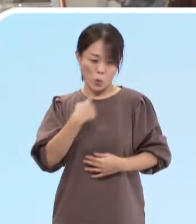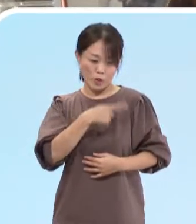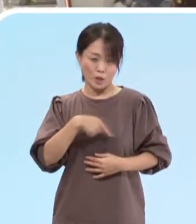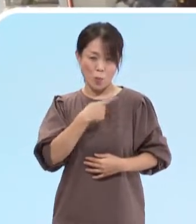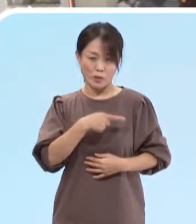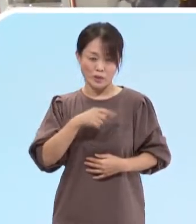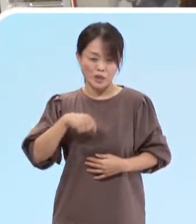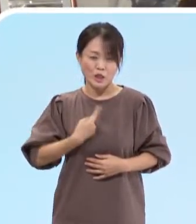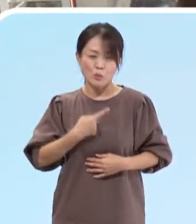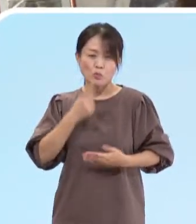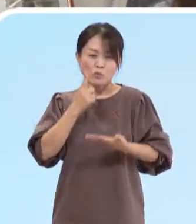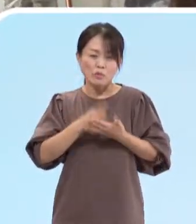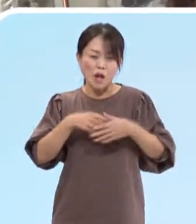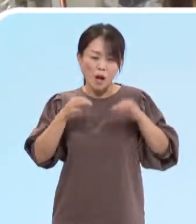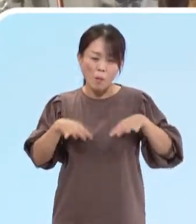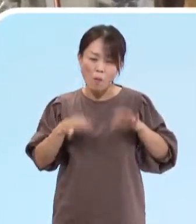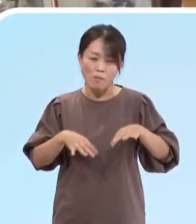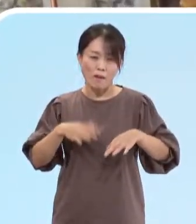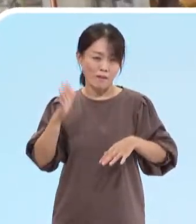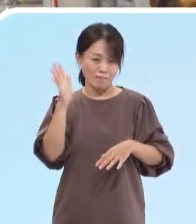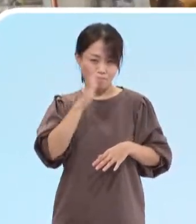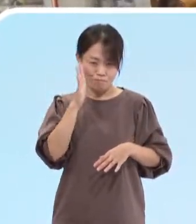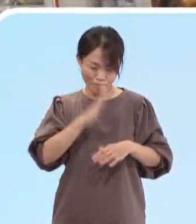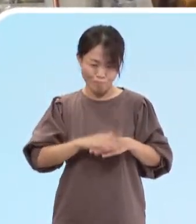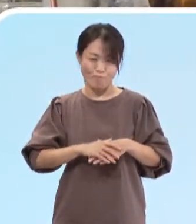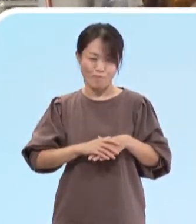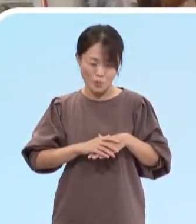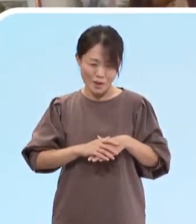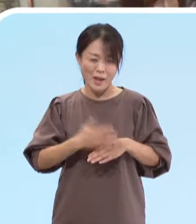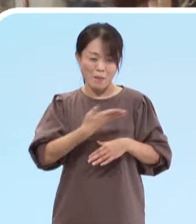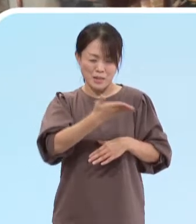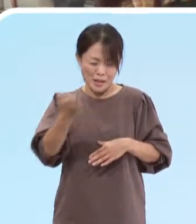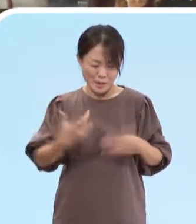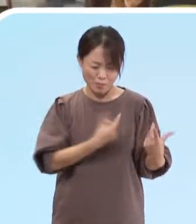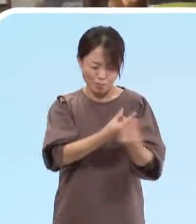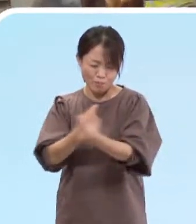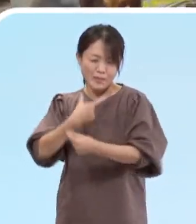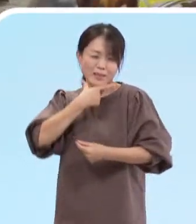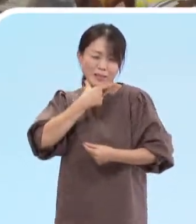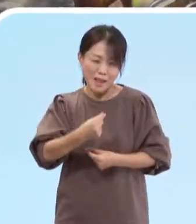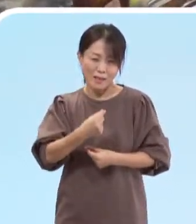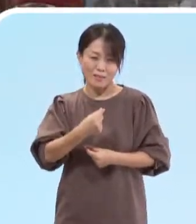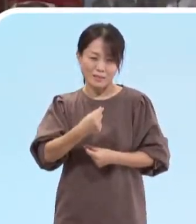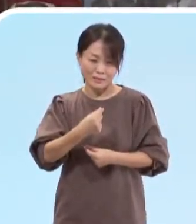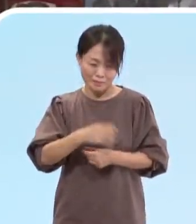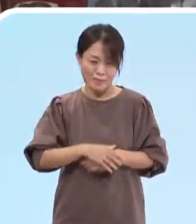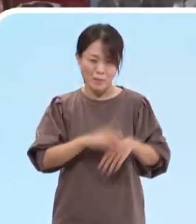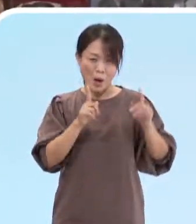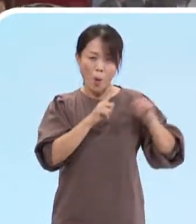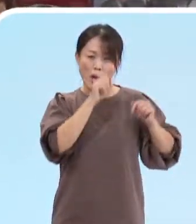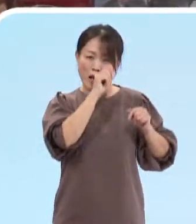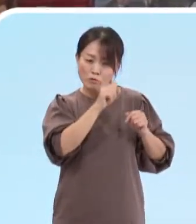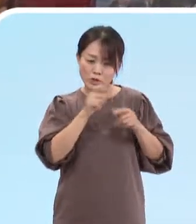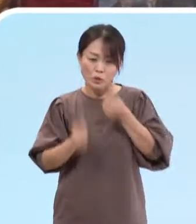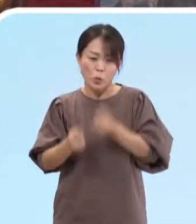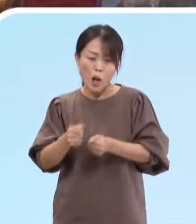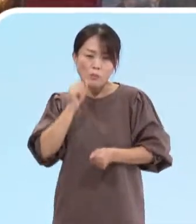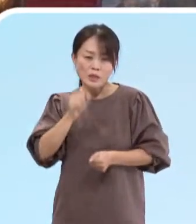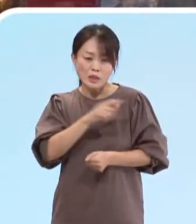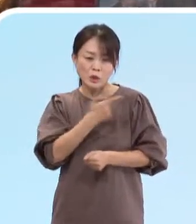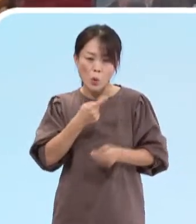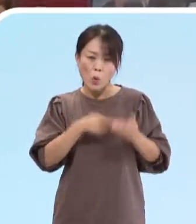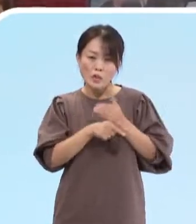ですよ。この喜びをみんなと一緒に分かち合いたいっていう、そういう気持ちでワクワクしたっていう。メロディーがまずいいとか、ドラム